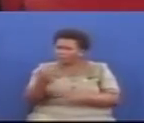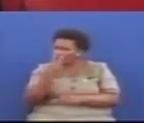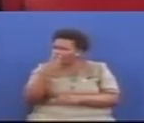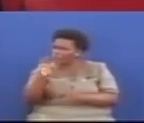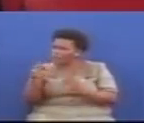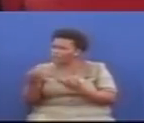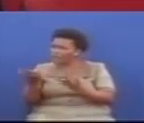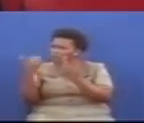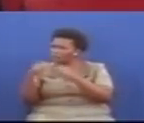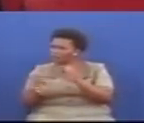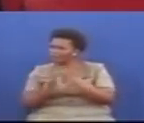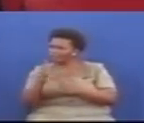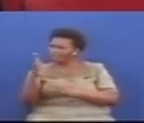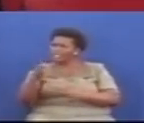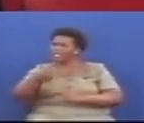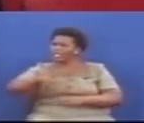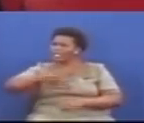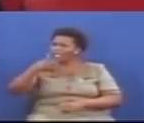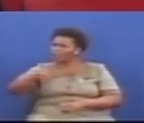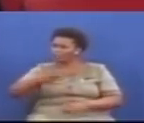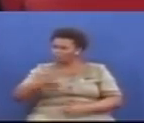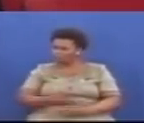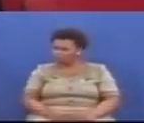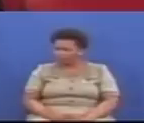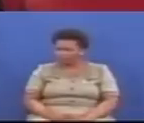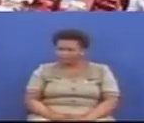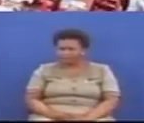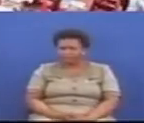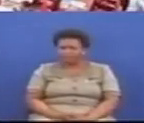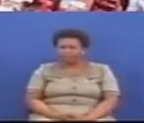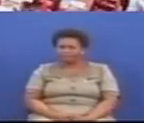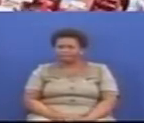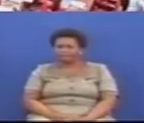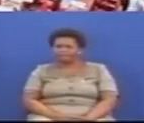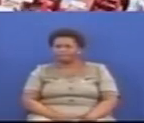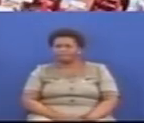siku za mnada inakuwa kama inafanya operation?